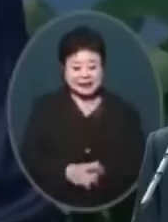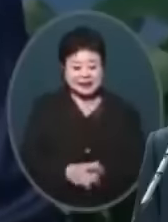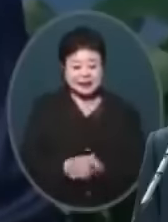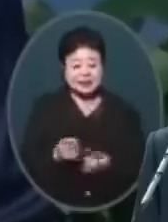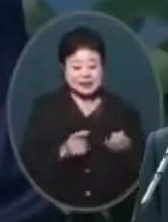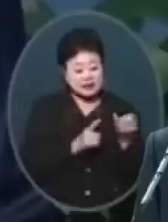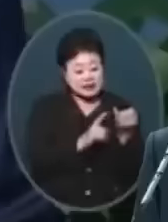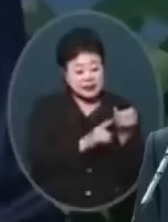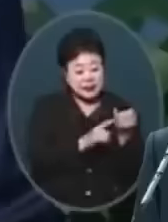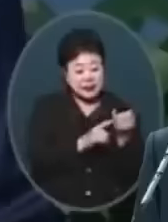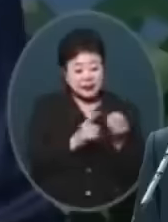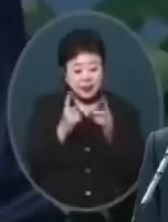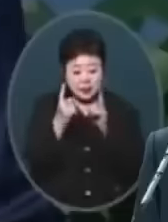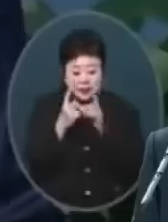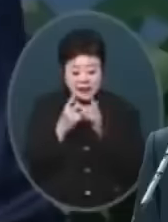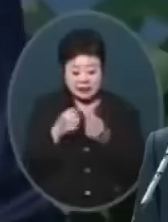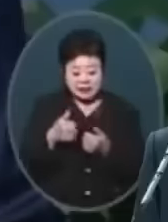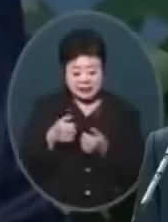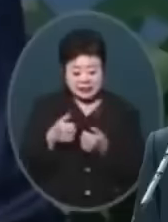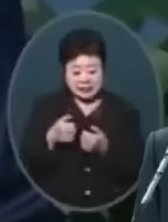어떤 자매님이 와서